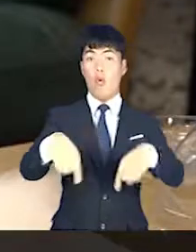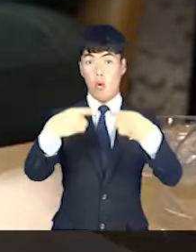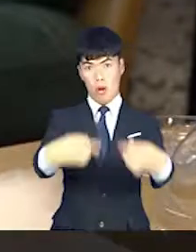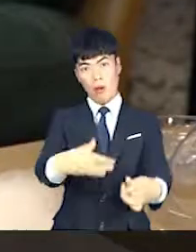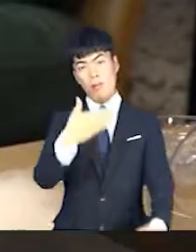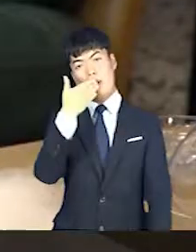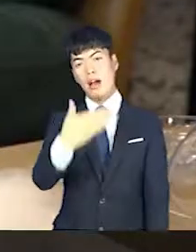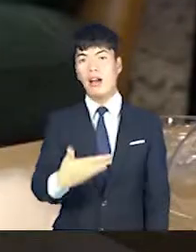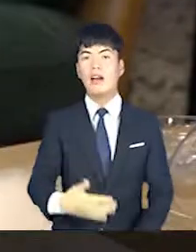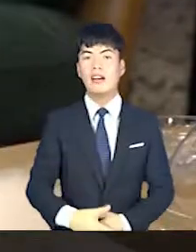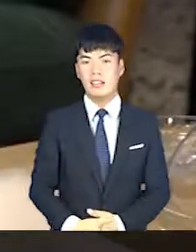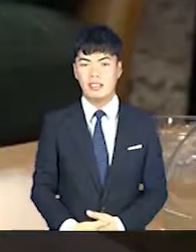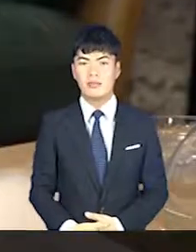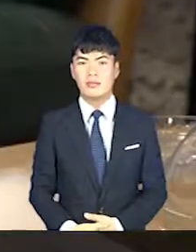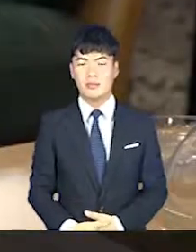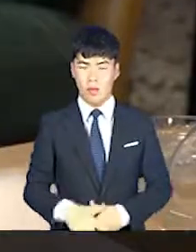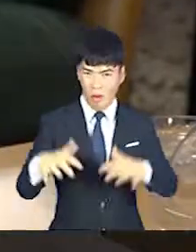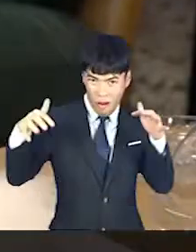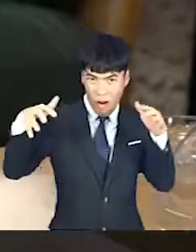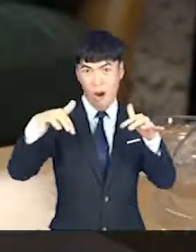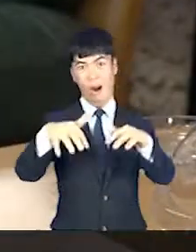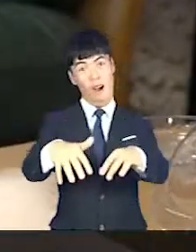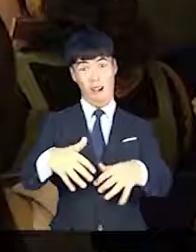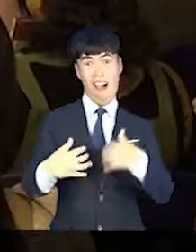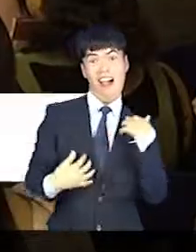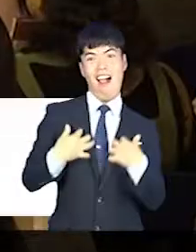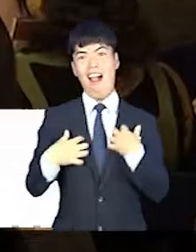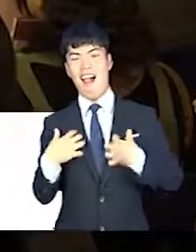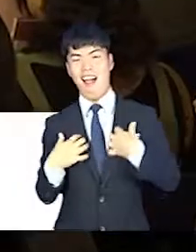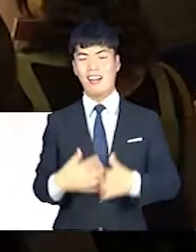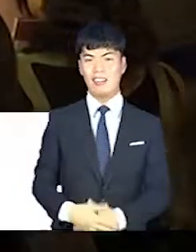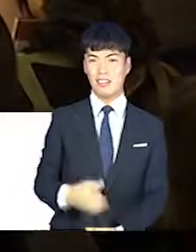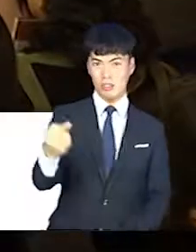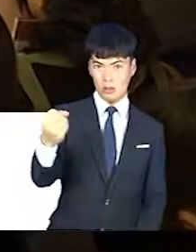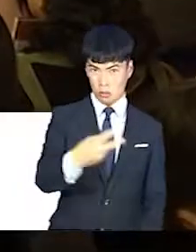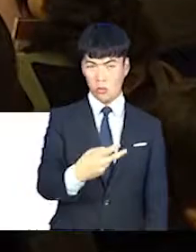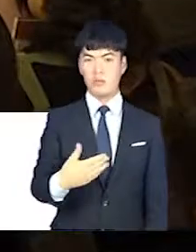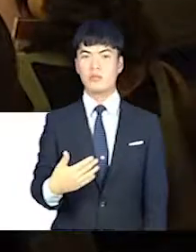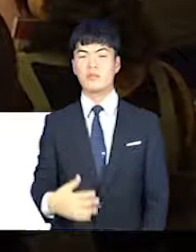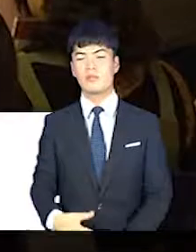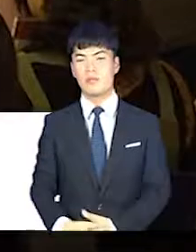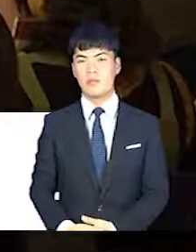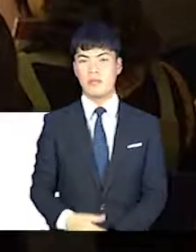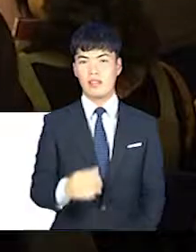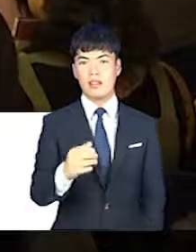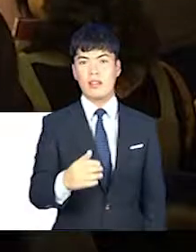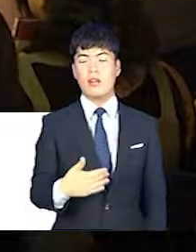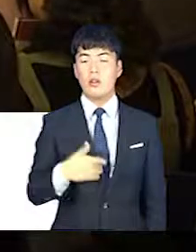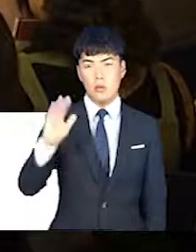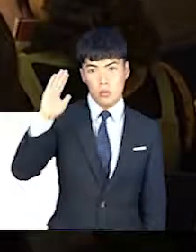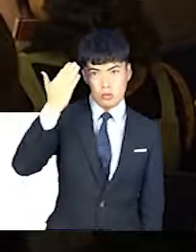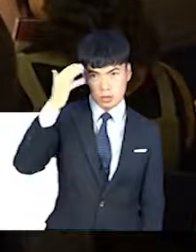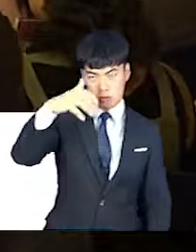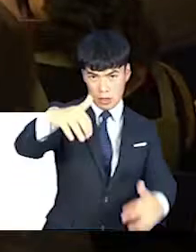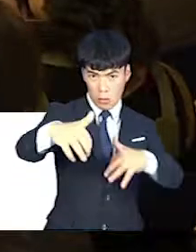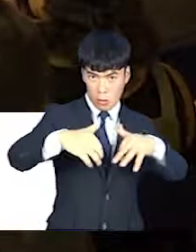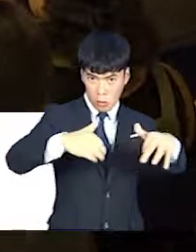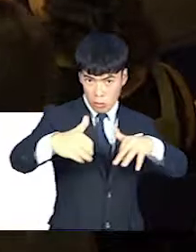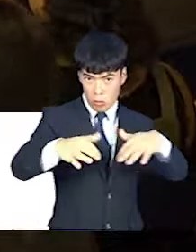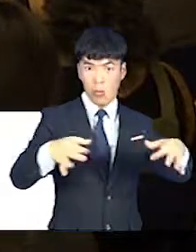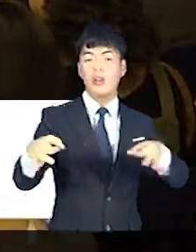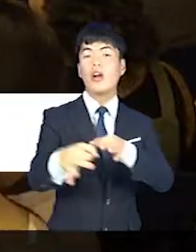체험을 제공하여 신인들의 발길을 끌었는데요 이후 진행된 토크 콘서트 에서는 최근 골목상권 살리기